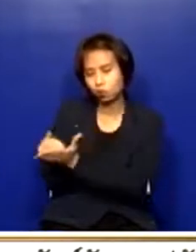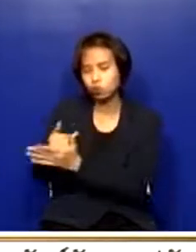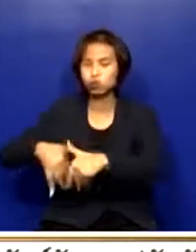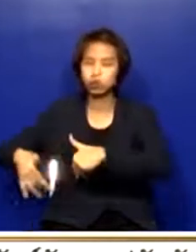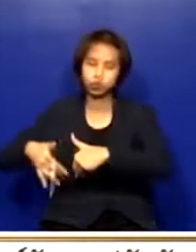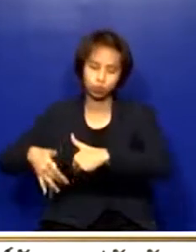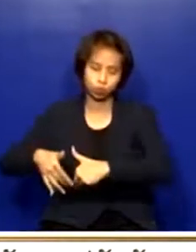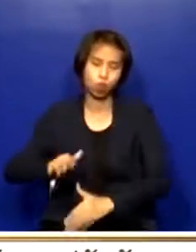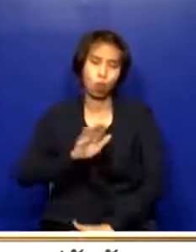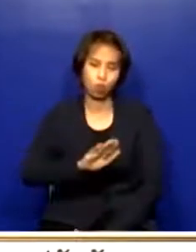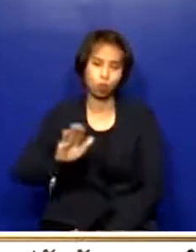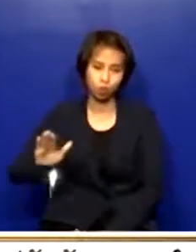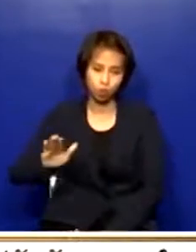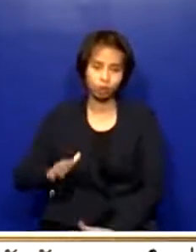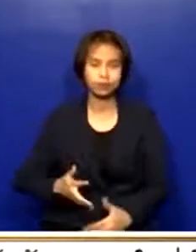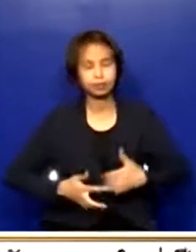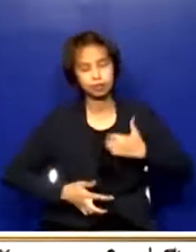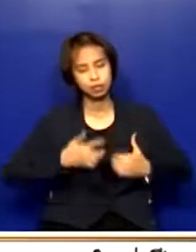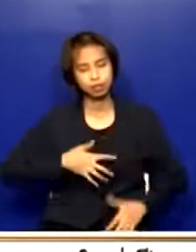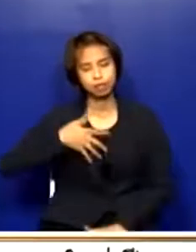ไดท